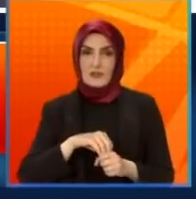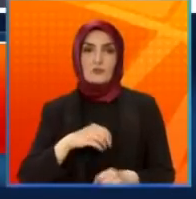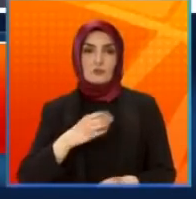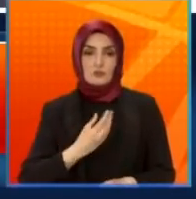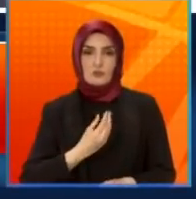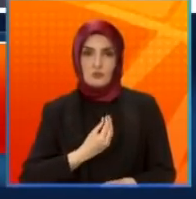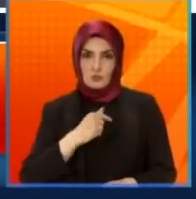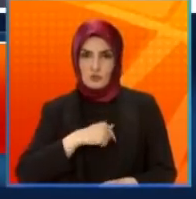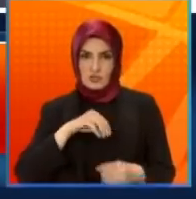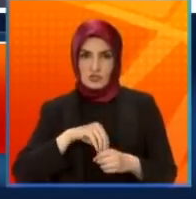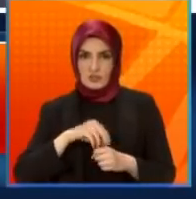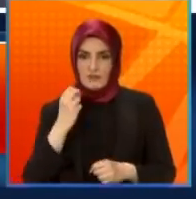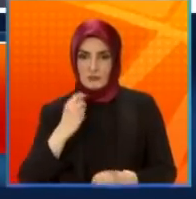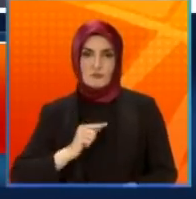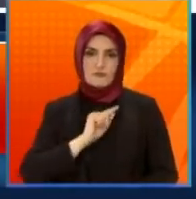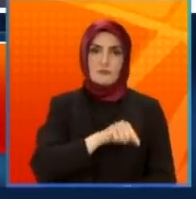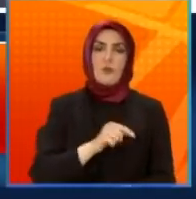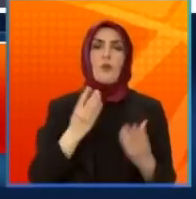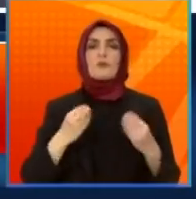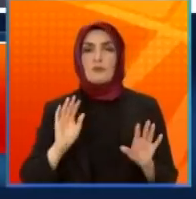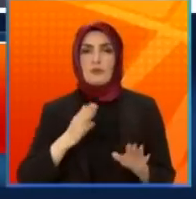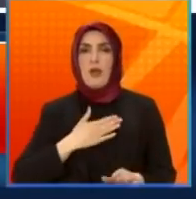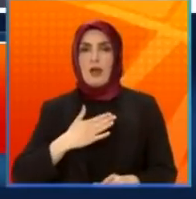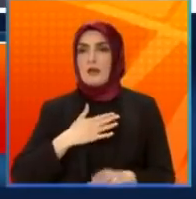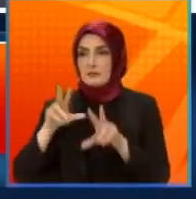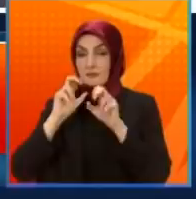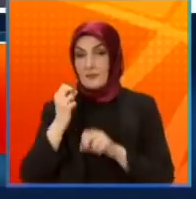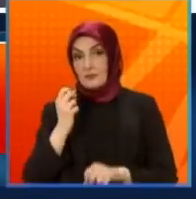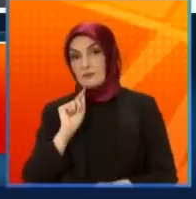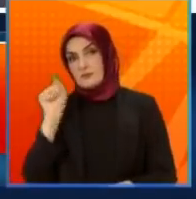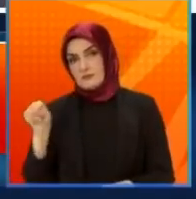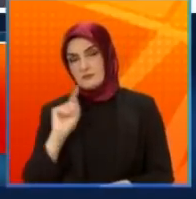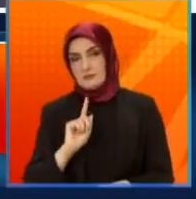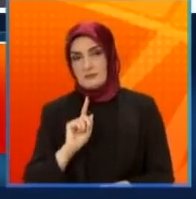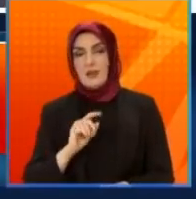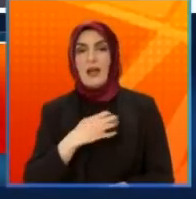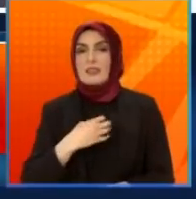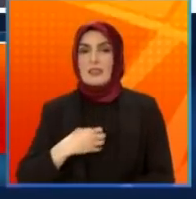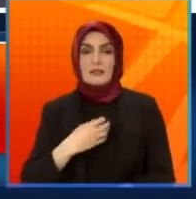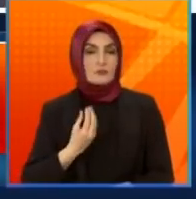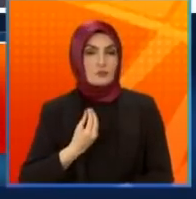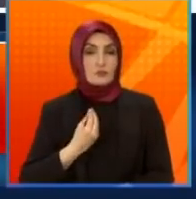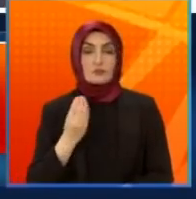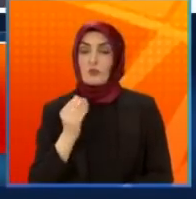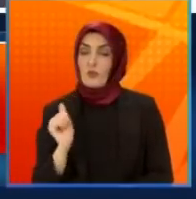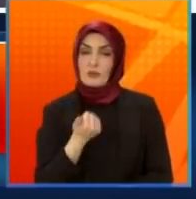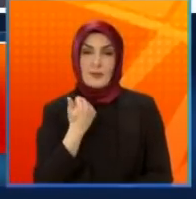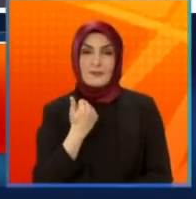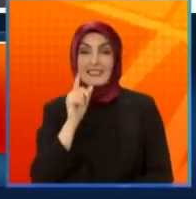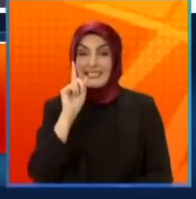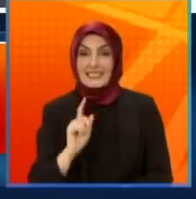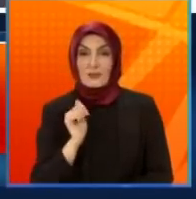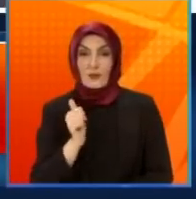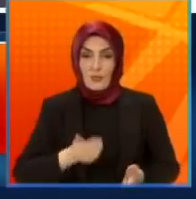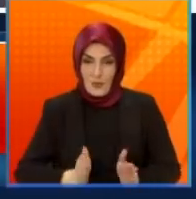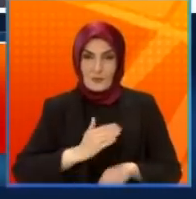biliyoruz virüsün. Solunum yoluyla geçiyor. O yüzden anne sütü de çok değerlidir. Özellikle ilk günlerdeki anne sütü,